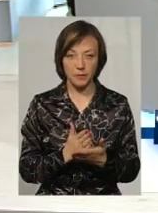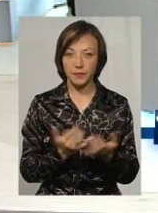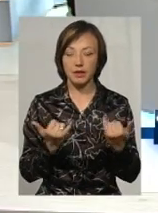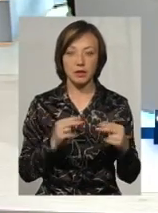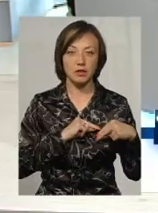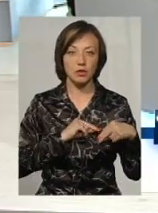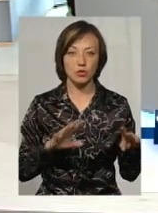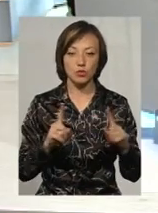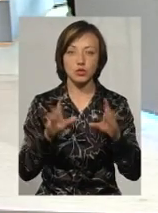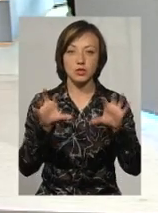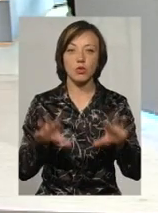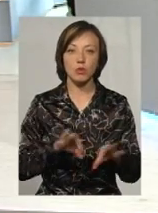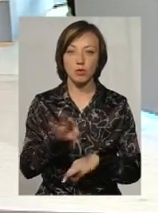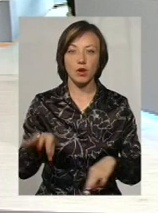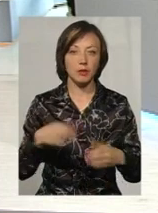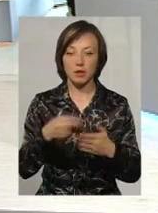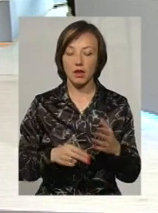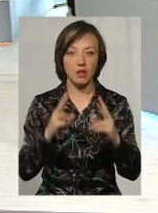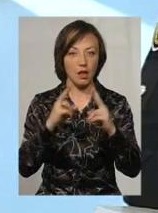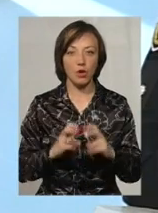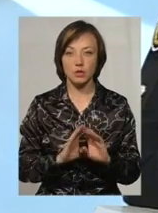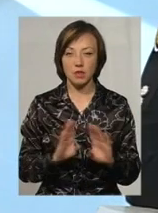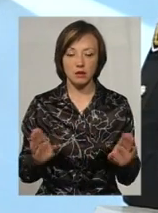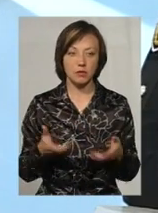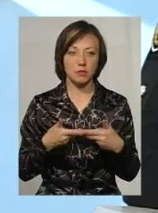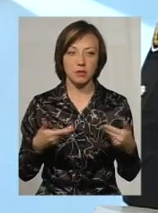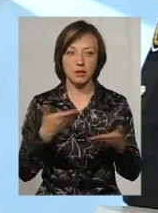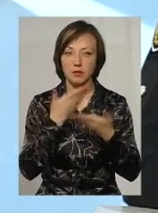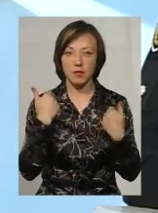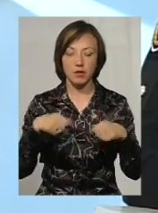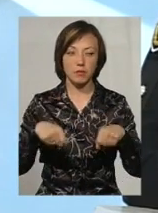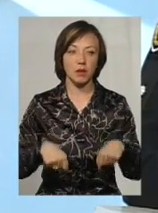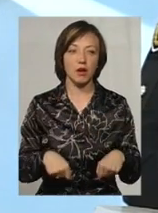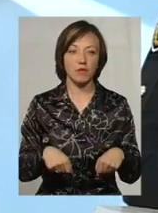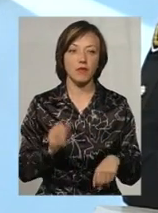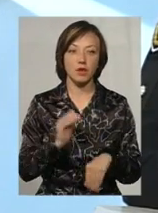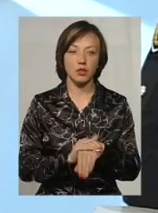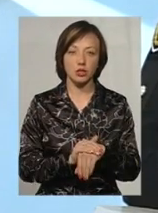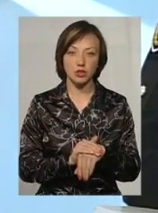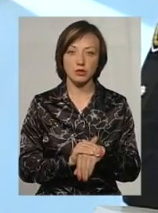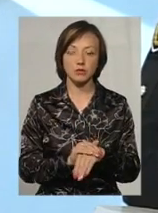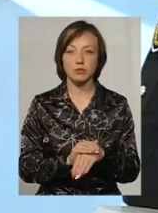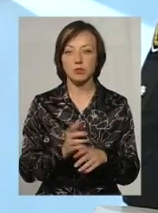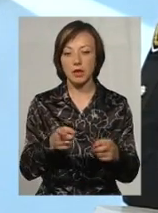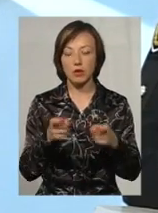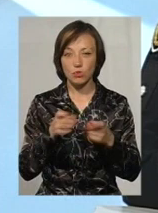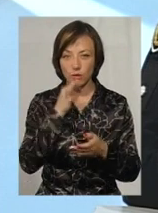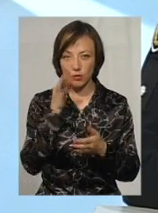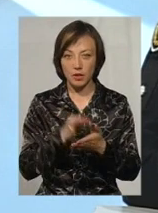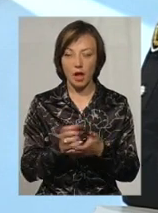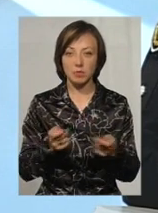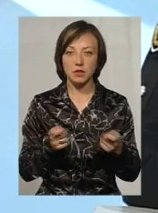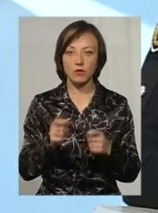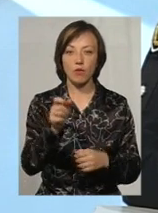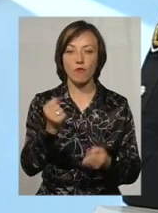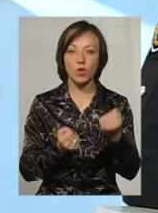діє, тому що законопроект не підписаний, навіть ще не розглянутий. Тобто ми не маємо зараз права фактично притягнути до відповідальності адміністративного водія